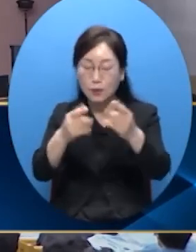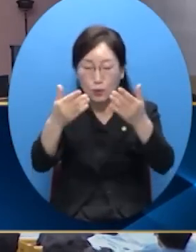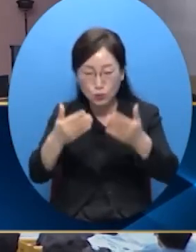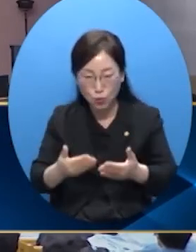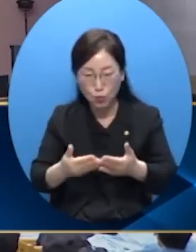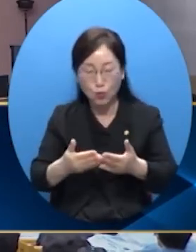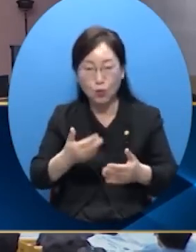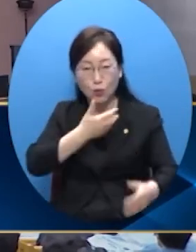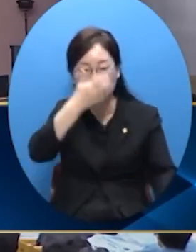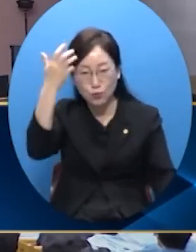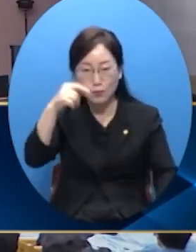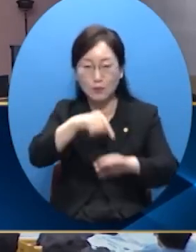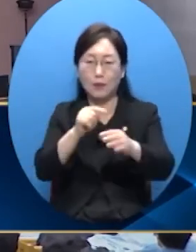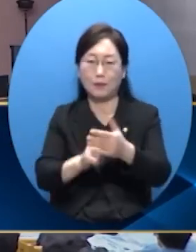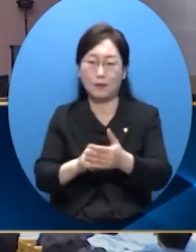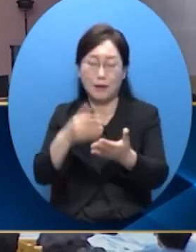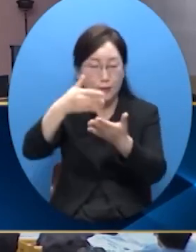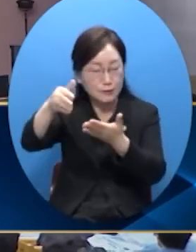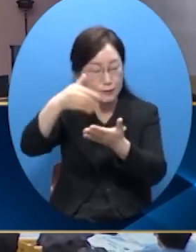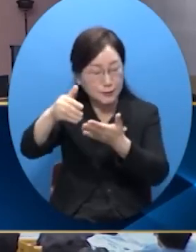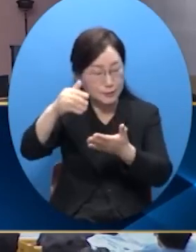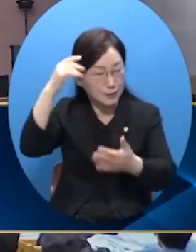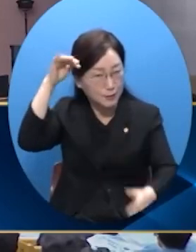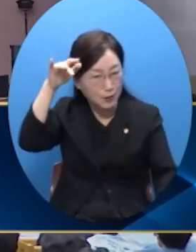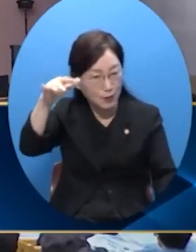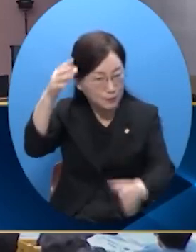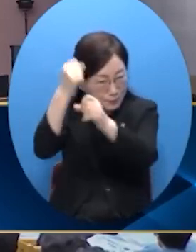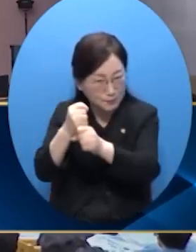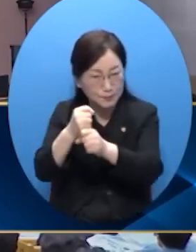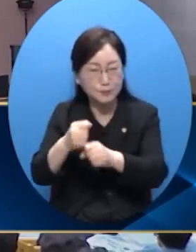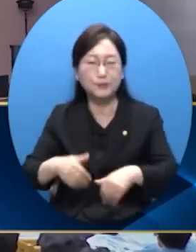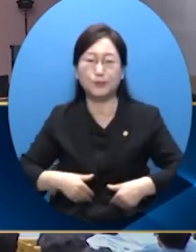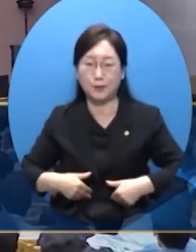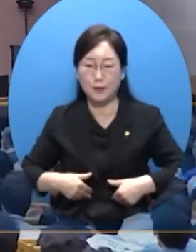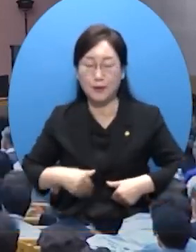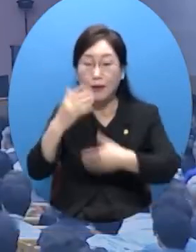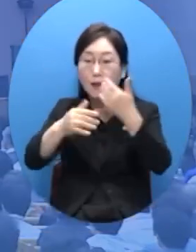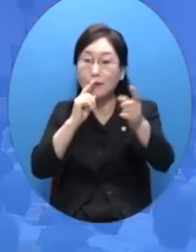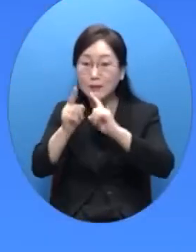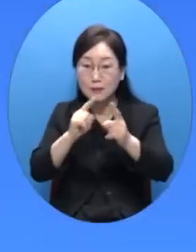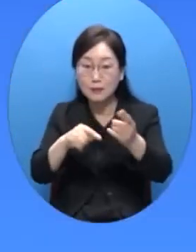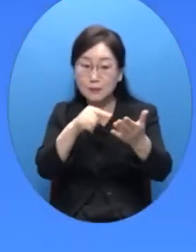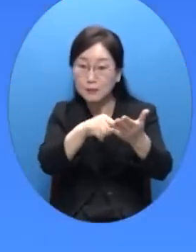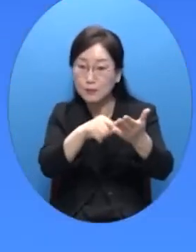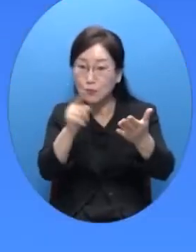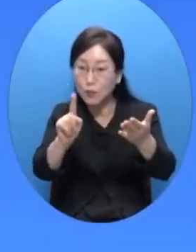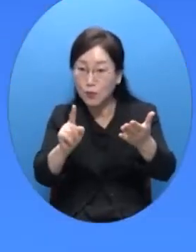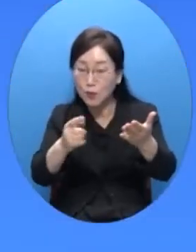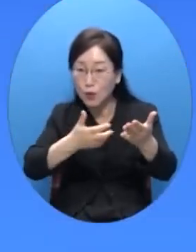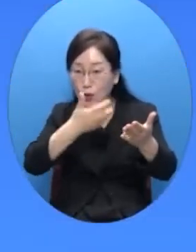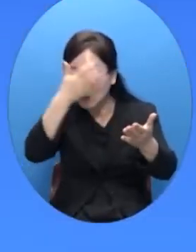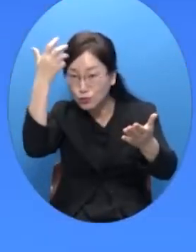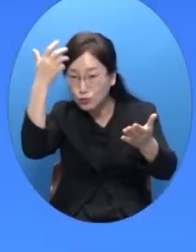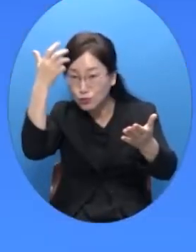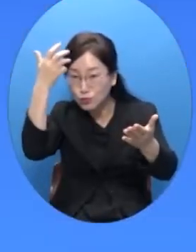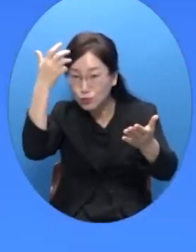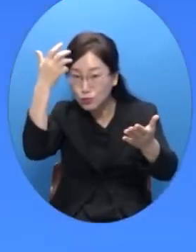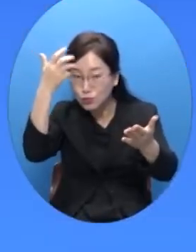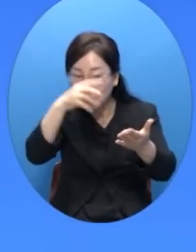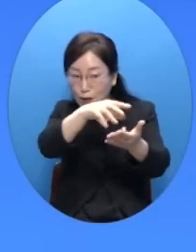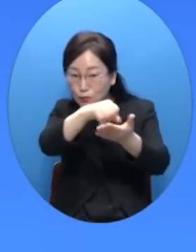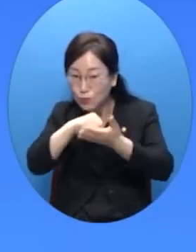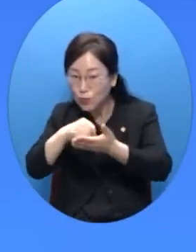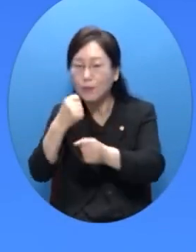꿈을 내 마음속에 그림으로 그리고 붙잡아야 되는 것입니다. 이 말씀은 우리의 꿈을 꾸는 꿈의 자료인